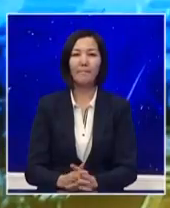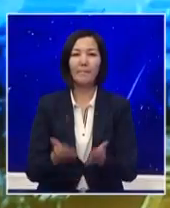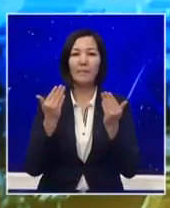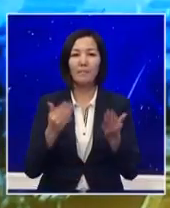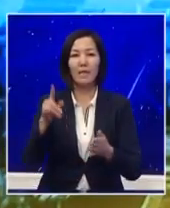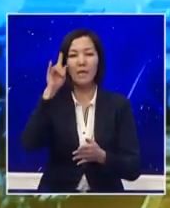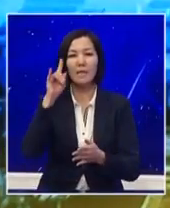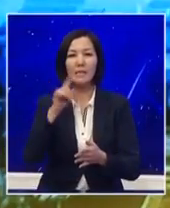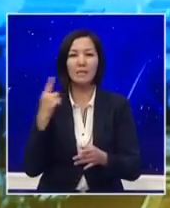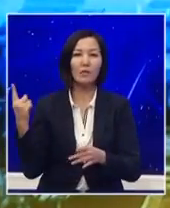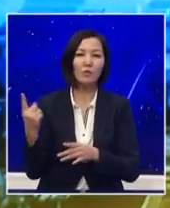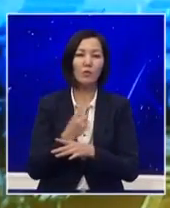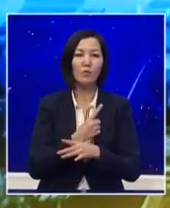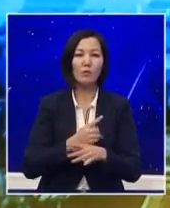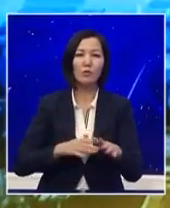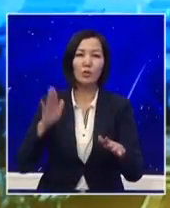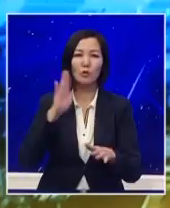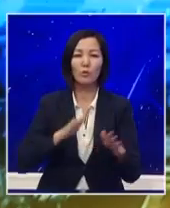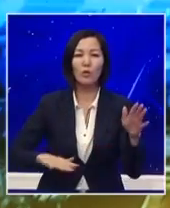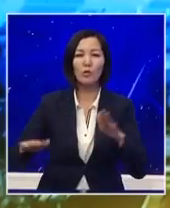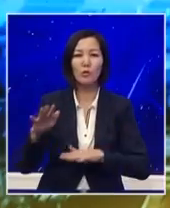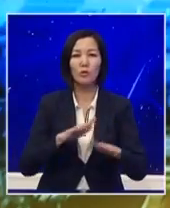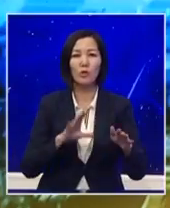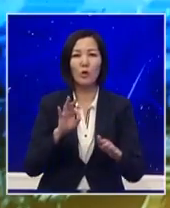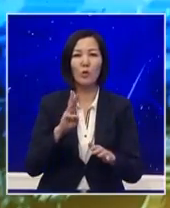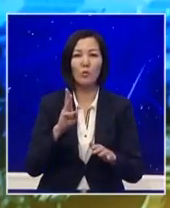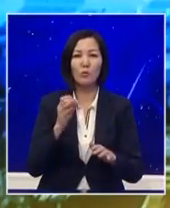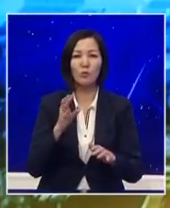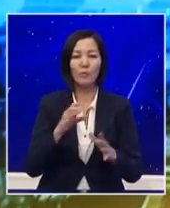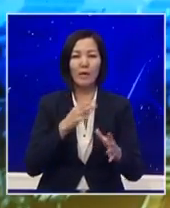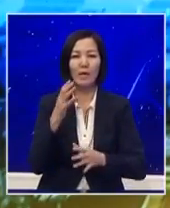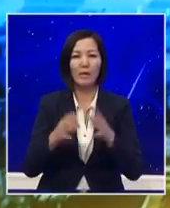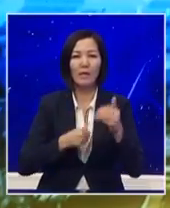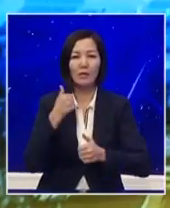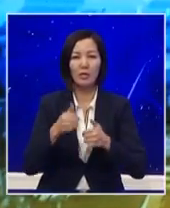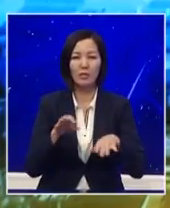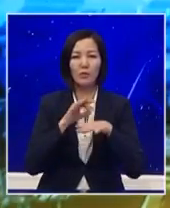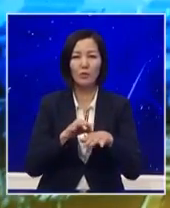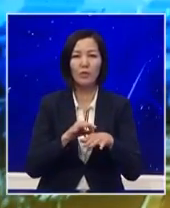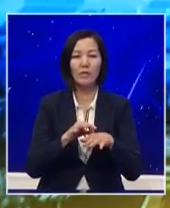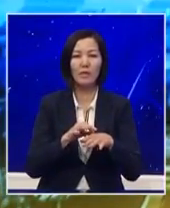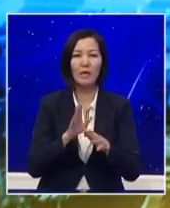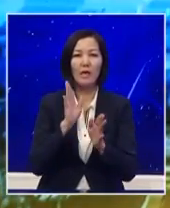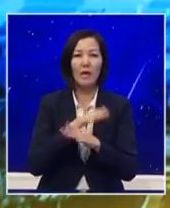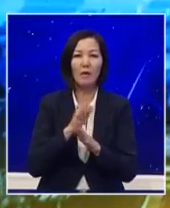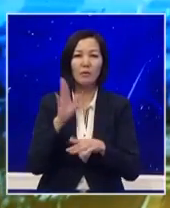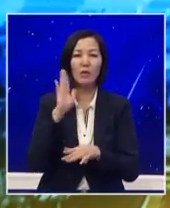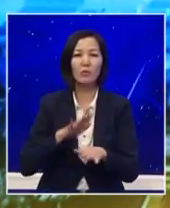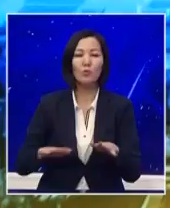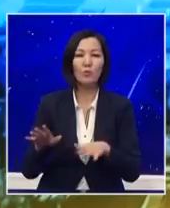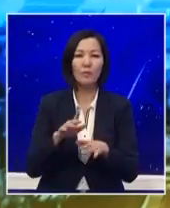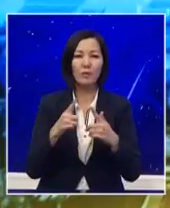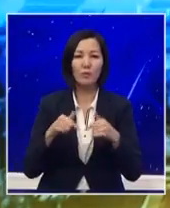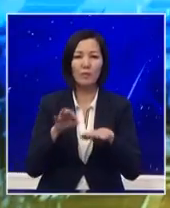Биыл Қазақстанда тұңғыш рет ашық суда жүзуден Ocean Man халықаралық жарыс өтеді. Айтулы турнир Қапшағай су қоймасында